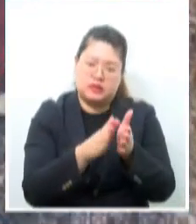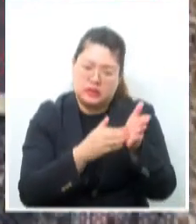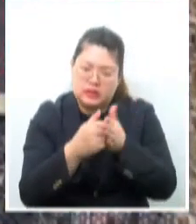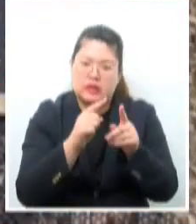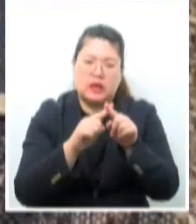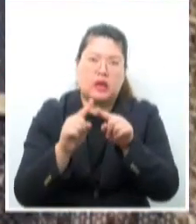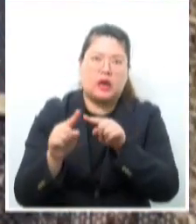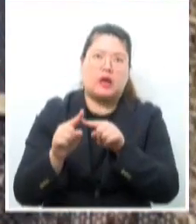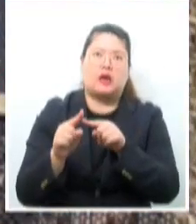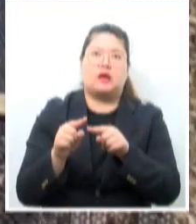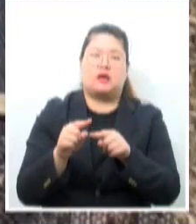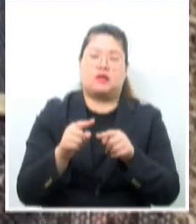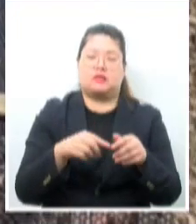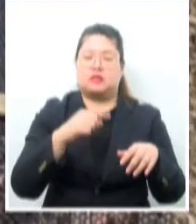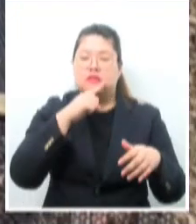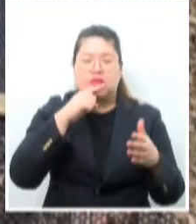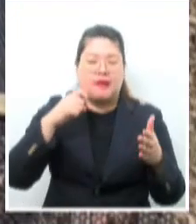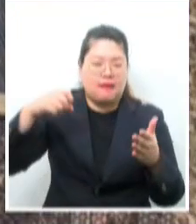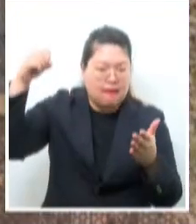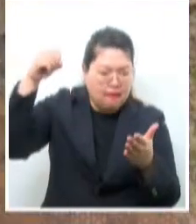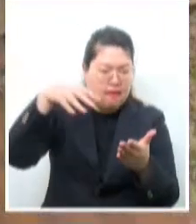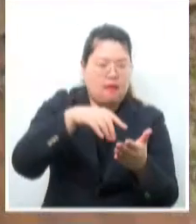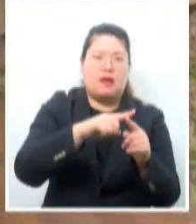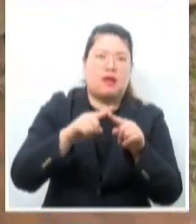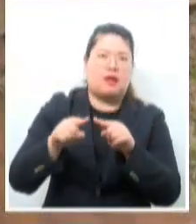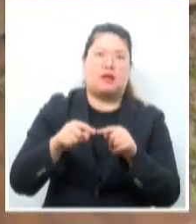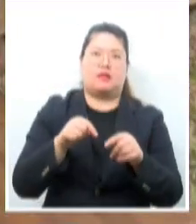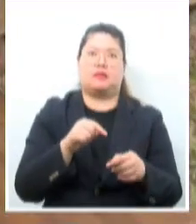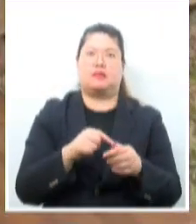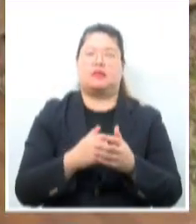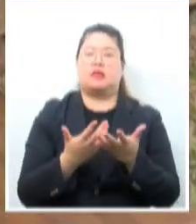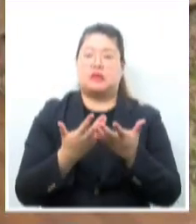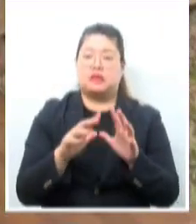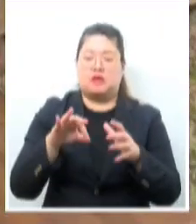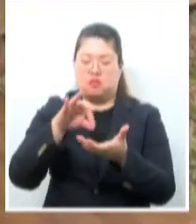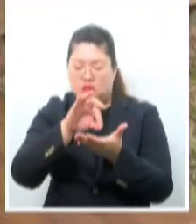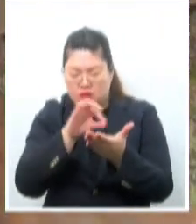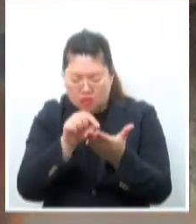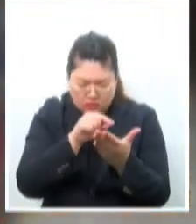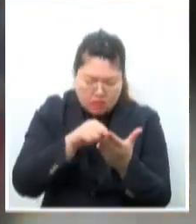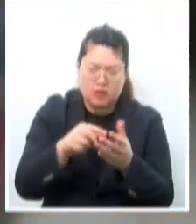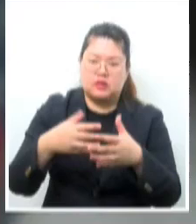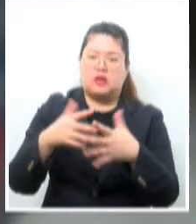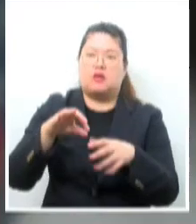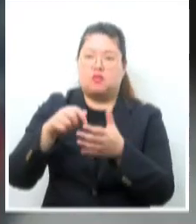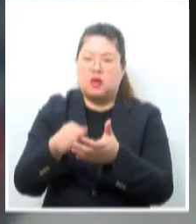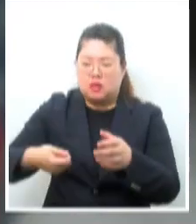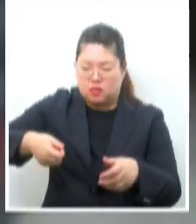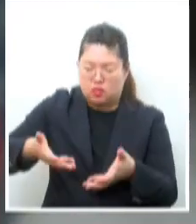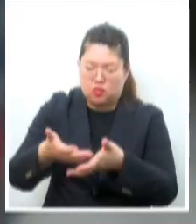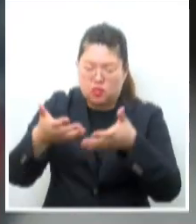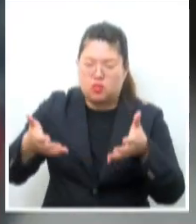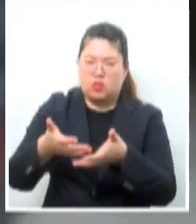ที่โครงการสร้างป่าสร้างรายได้กรมป่าไม้อำเภอบ่อเกลือแล้วนำมาคัดสรรกาแฟและคั่วด้วยเครื่องคั่ว